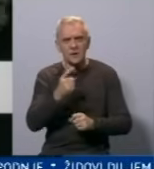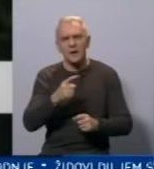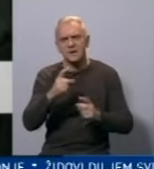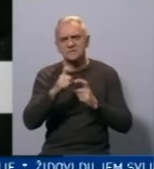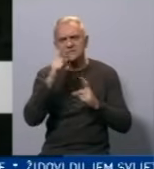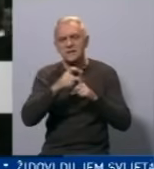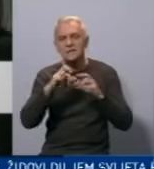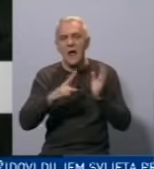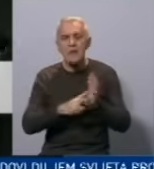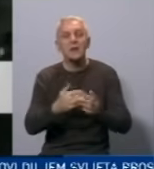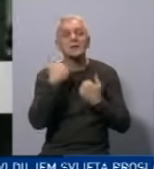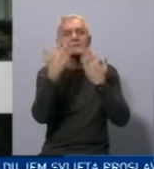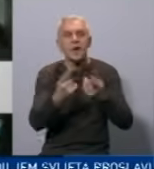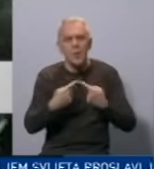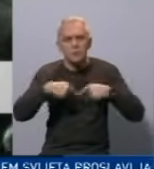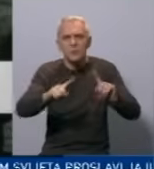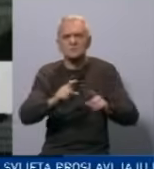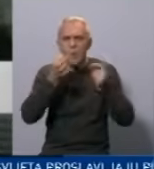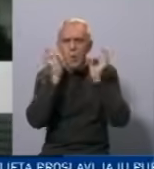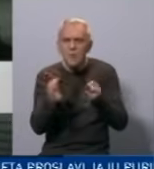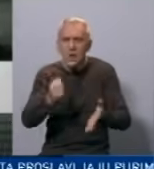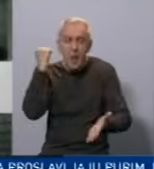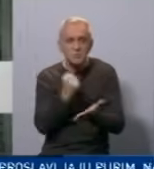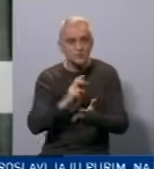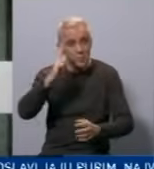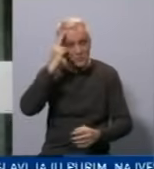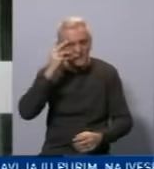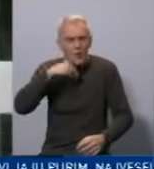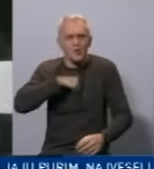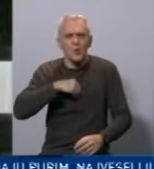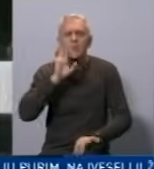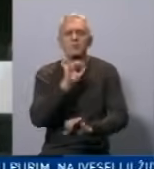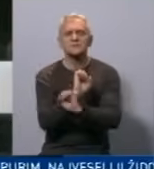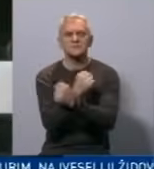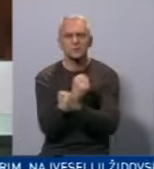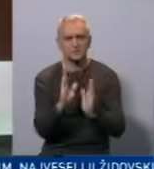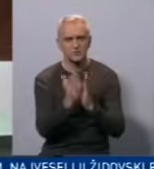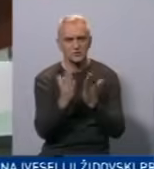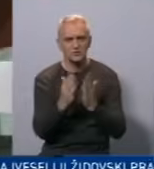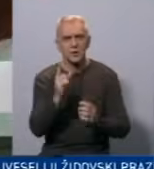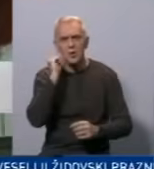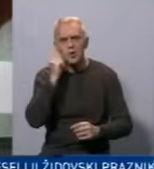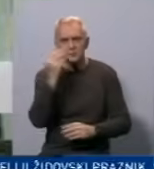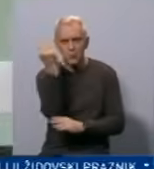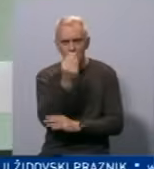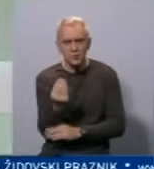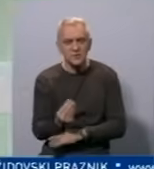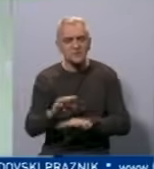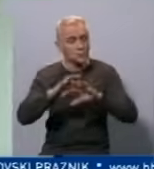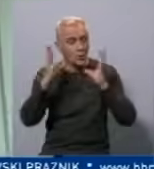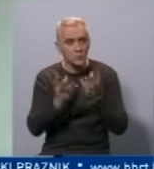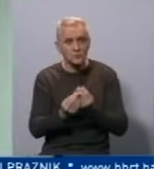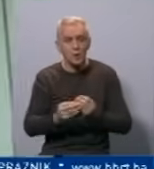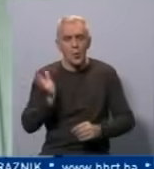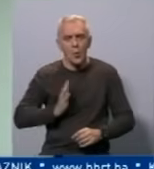Abdulah Sidran dao je poseban originalan pečat i prepoznatljiv duh bosansko-hercegovačkoj književnosti, filmskoj umjetnosti i uopće